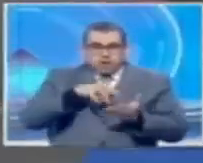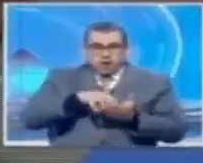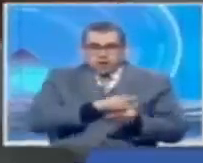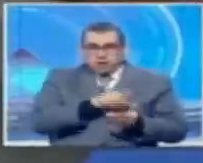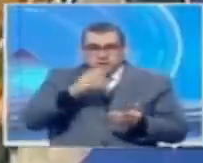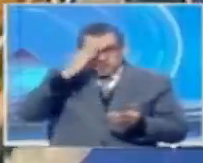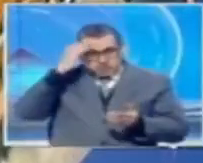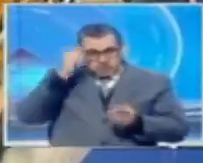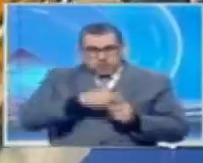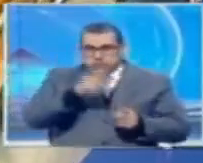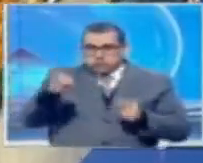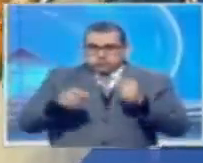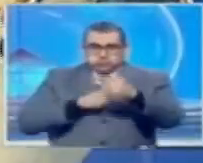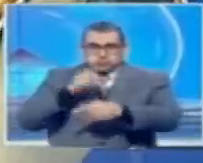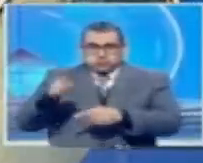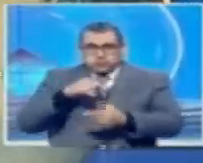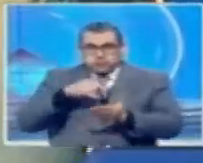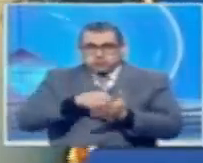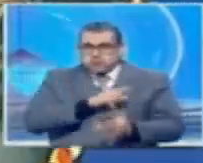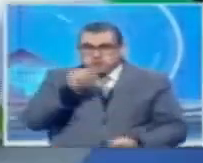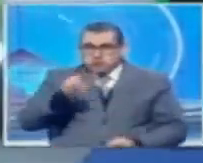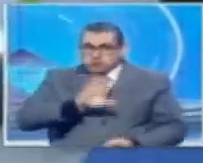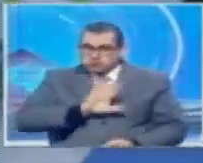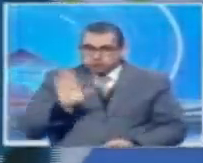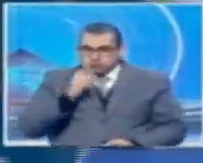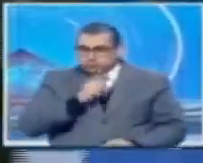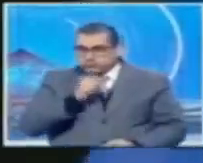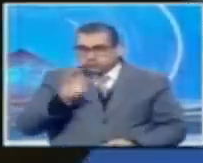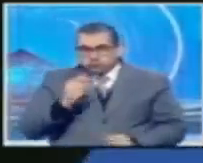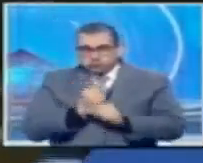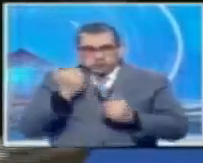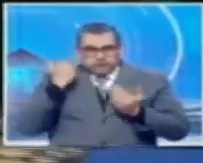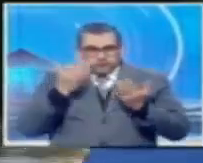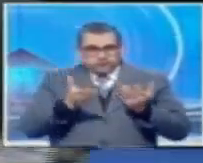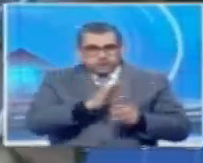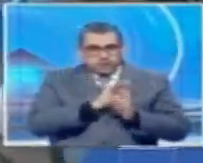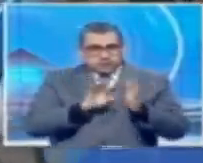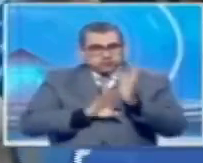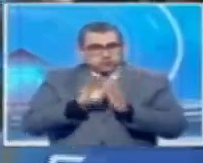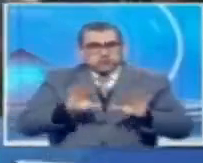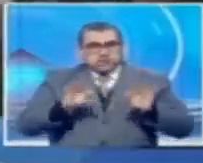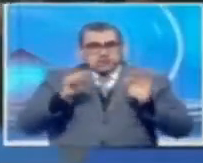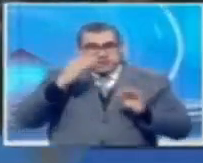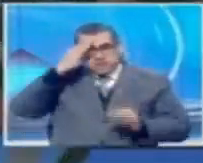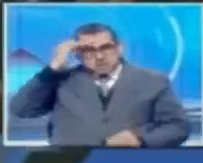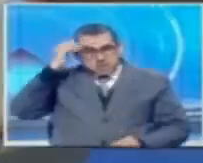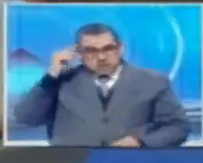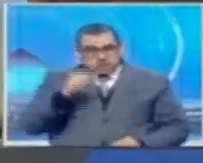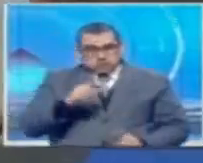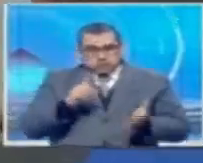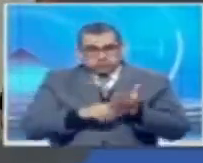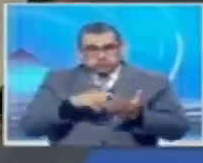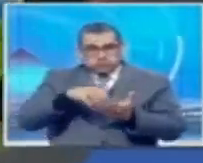من محافظات او من الريف الى المدينه، النهارده في ظل التنميه الجديده اصبح الصعيد او اصبحت